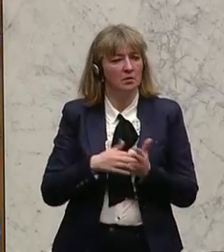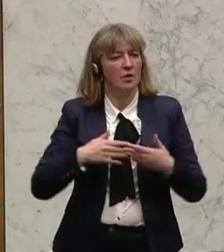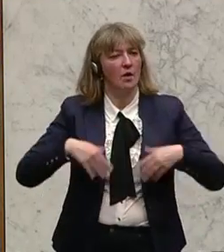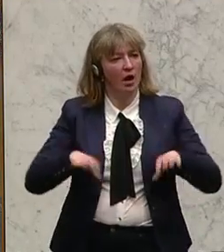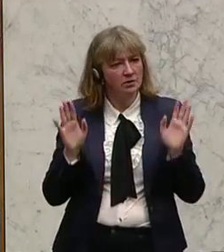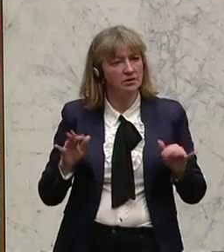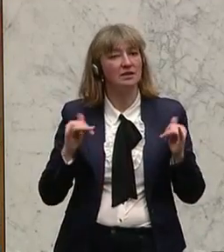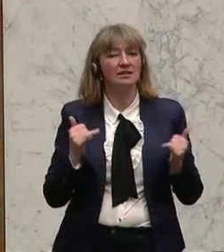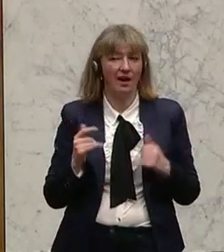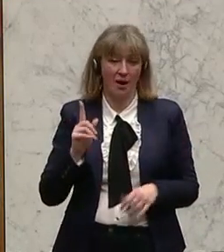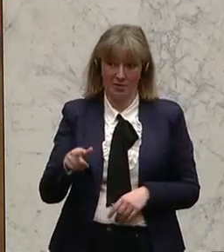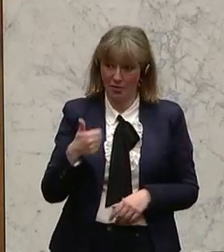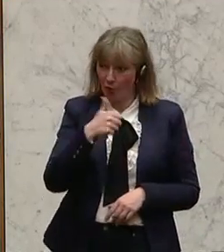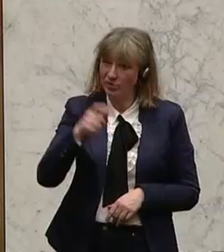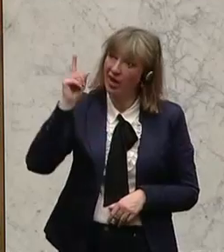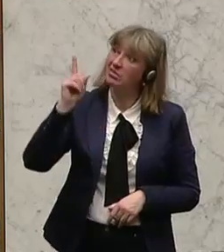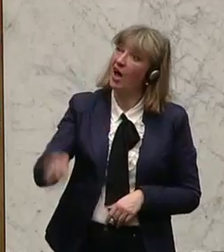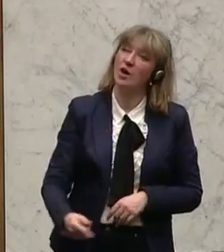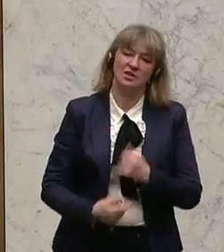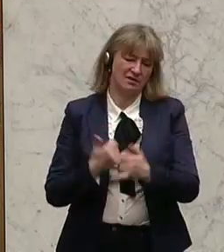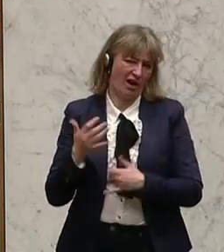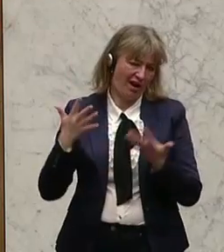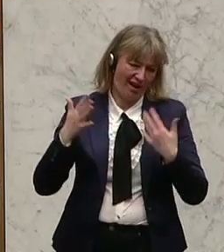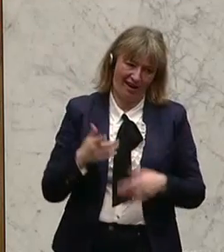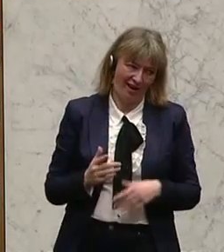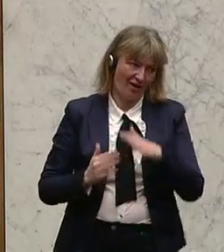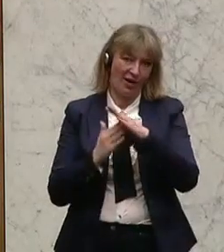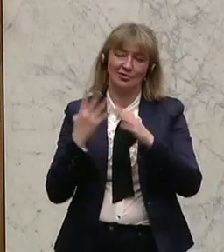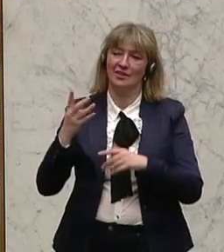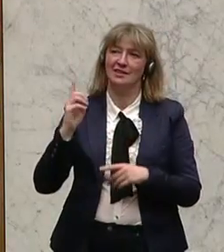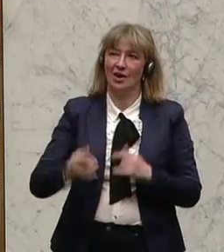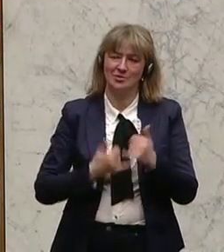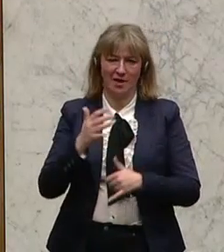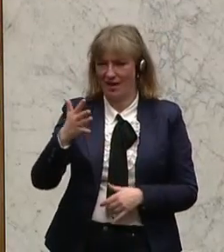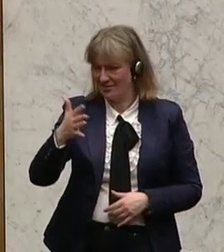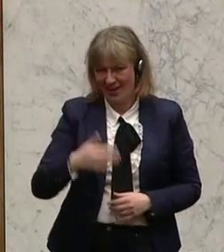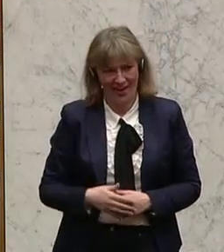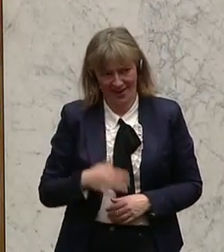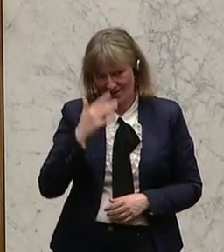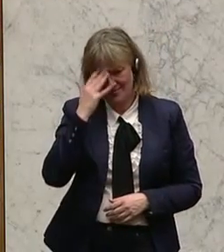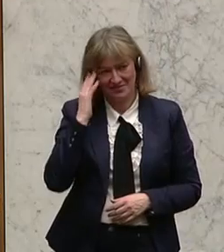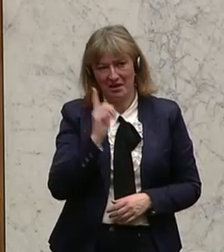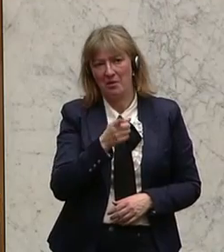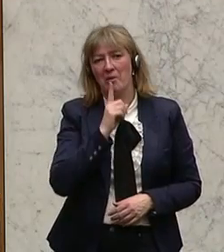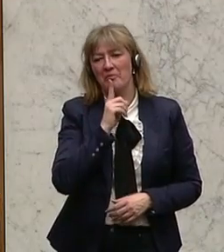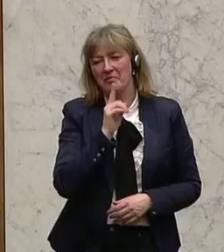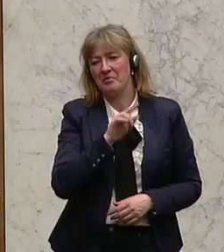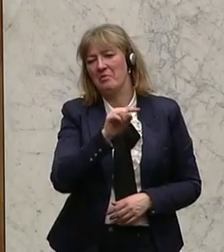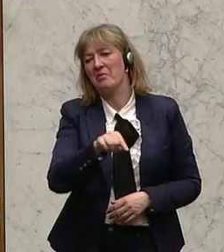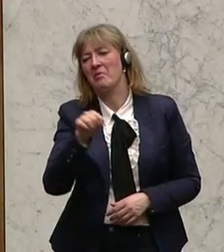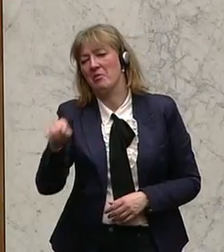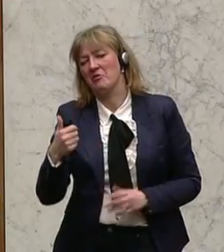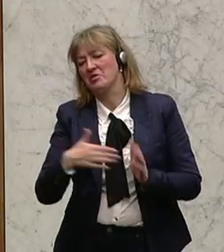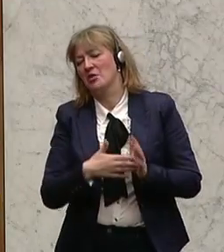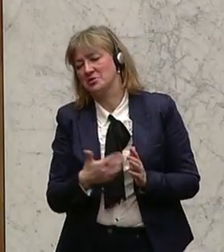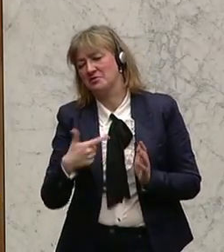brauchen. Aber das sind nicht 100.000 im Jahr. Das sind auch nicht die Obergrenze 40.000 im Jahr. Das sind ganz, ganz, ganz wenige. Das sind vielleicht